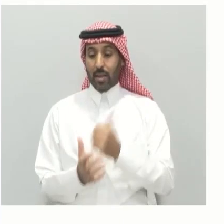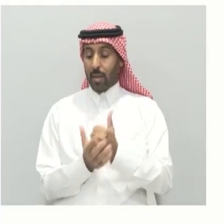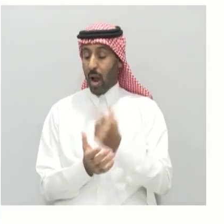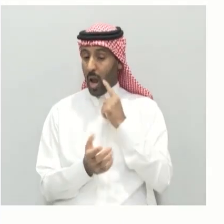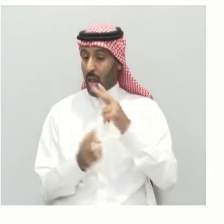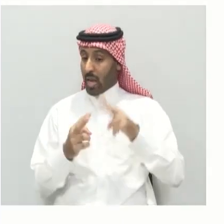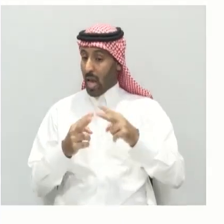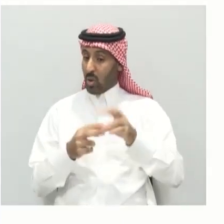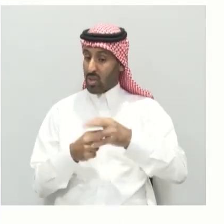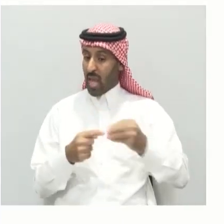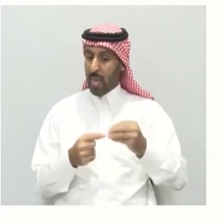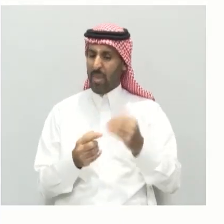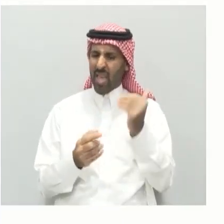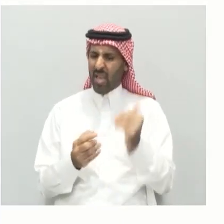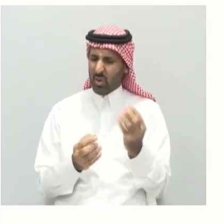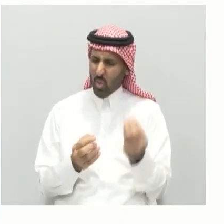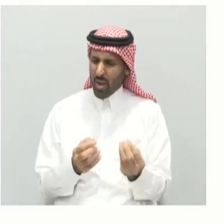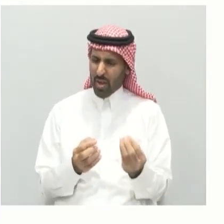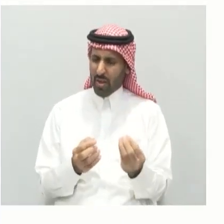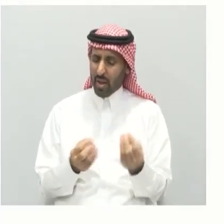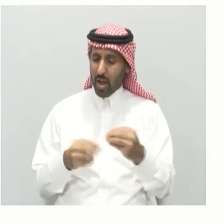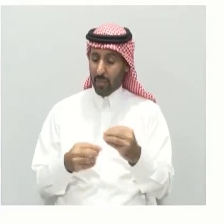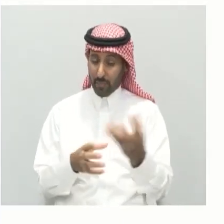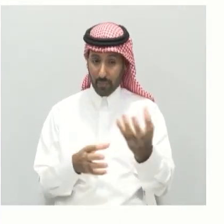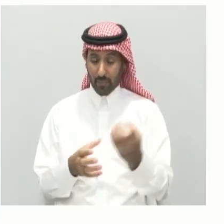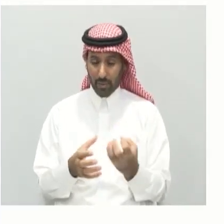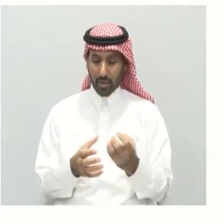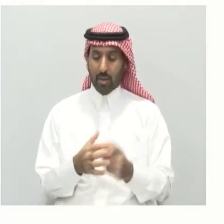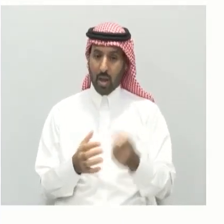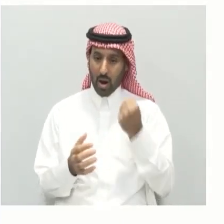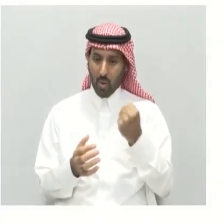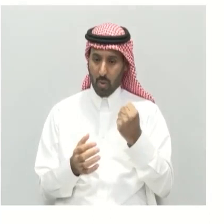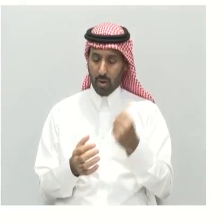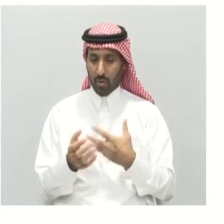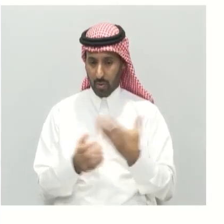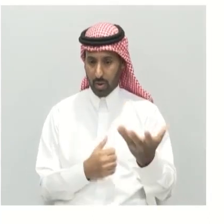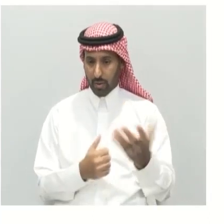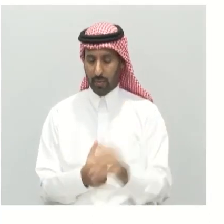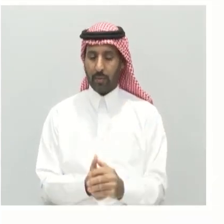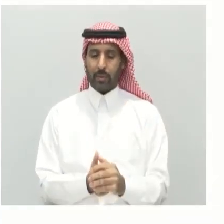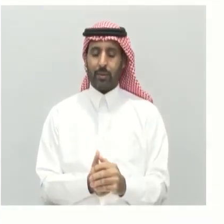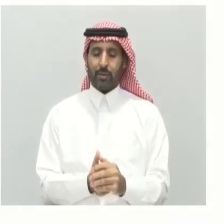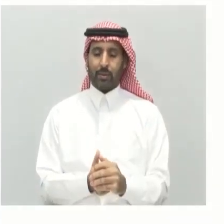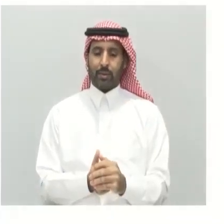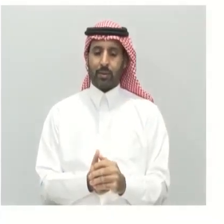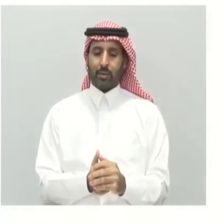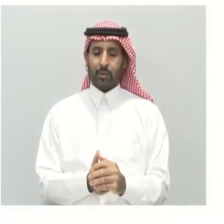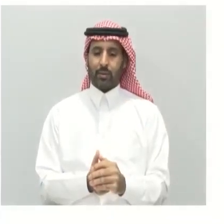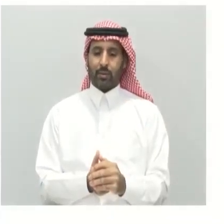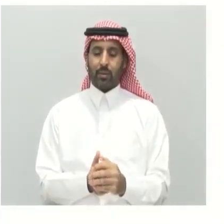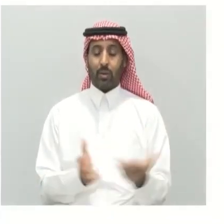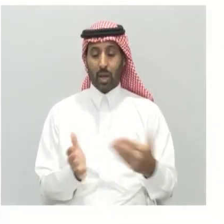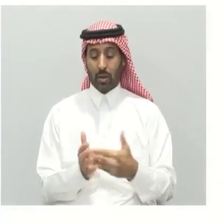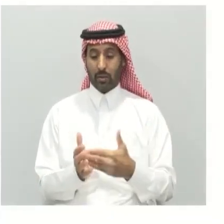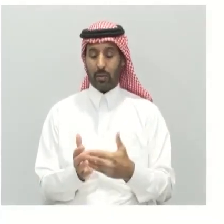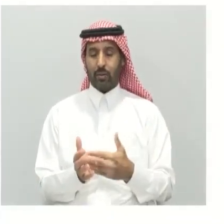الكهروسالبيه اذا كانت قليله فانه بيكون عامل مختزل اذا كانت قويه معناته انه بيكون عامل مؤكسد